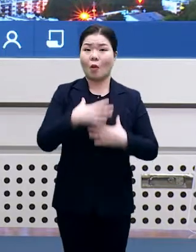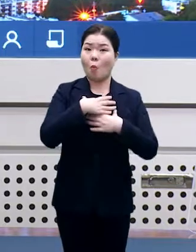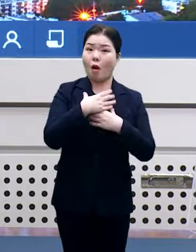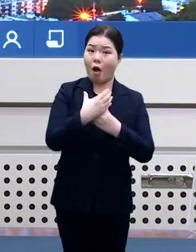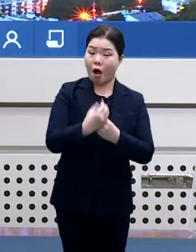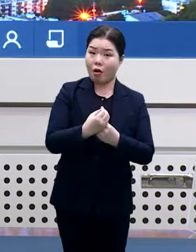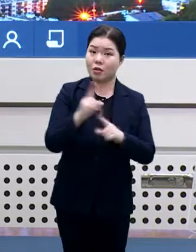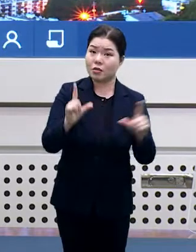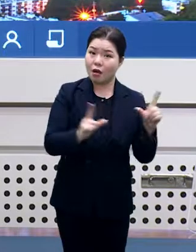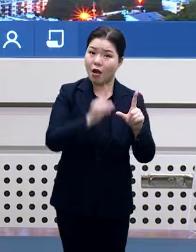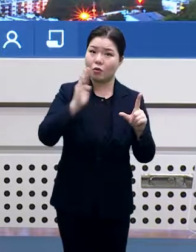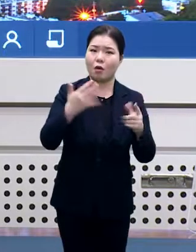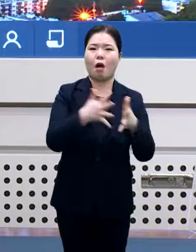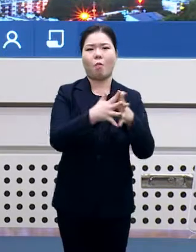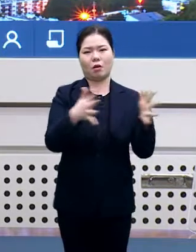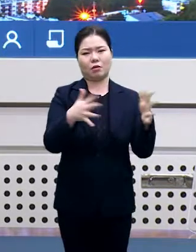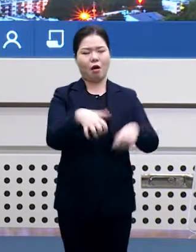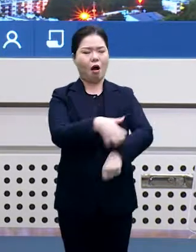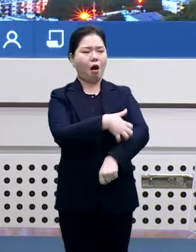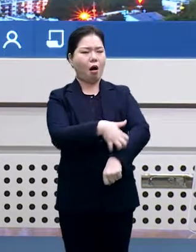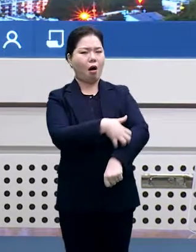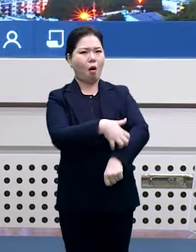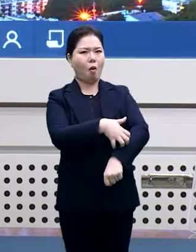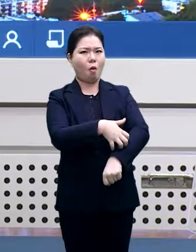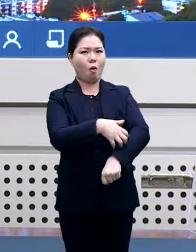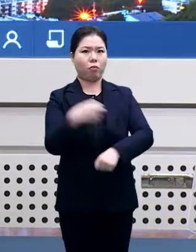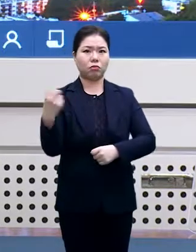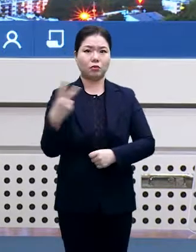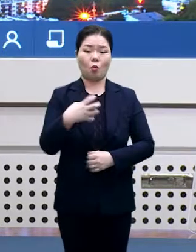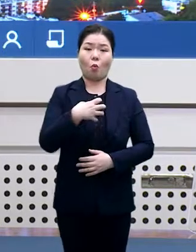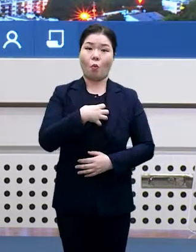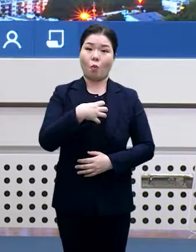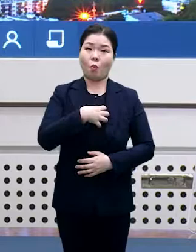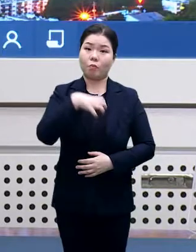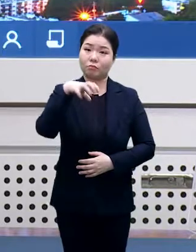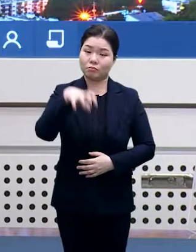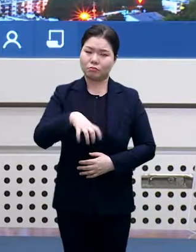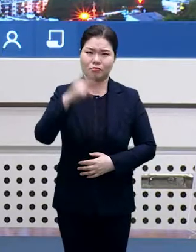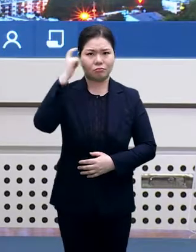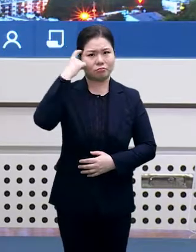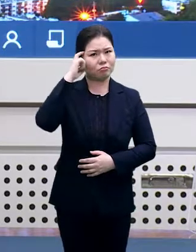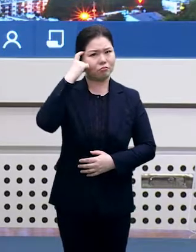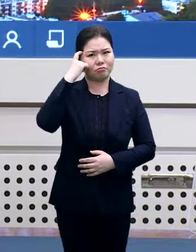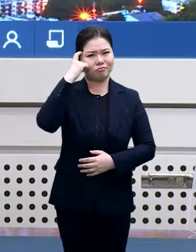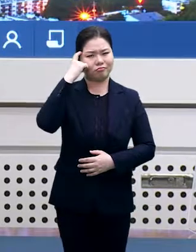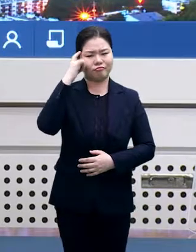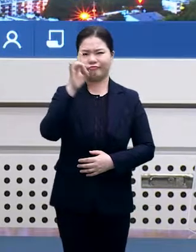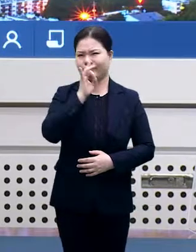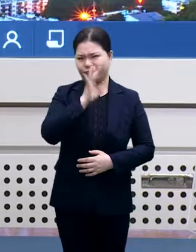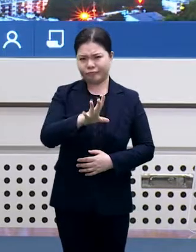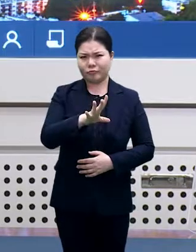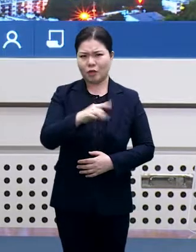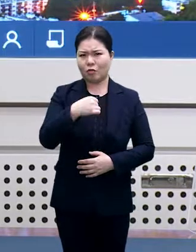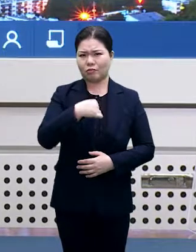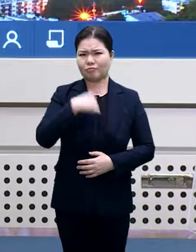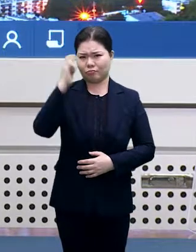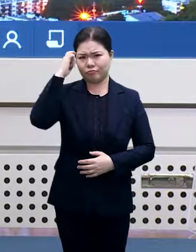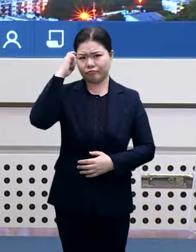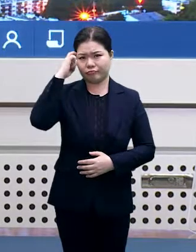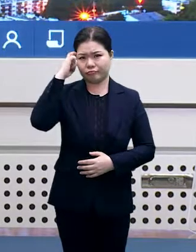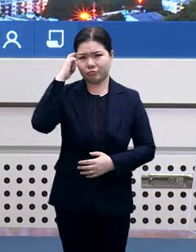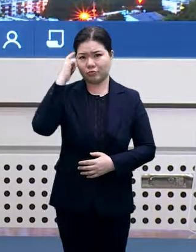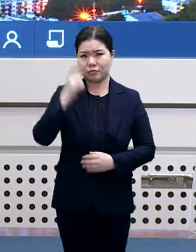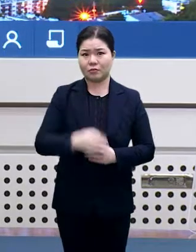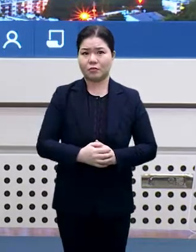안락하고 쾌적해야 할 아파트가 불편하거나 위험한 공간으로 인식돼서는